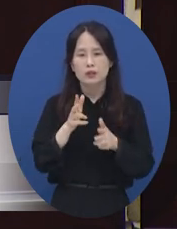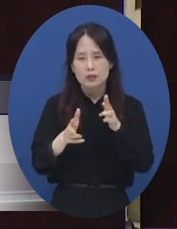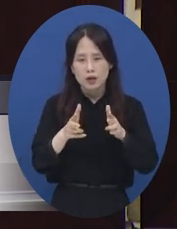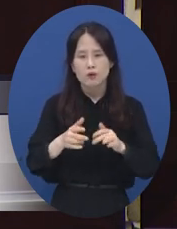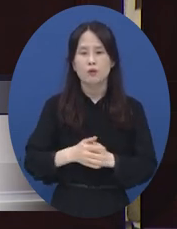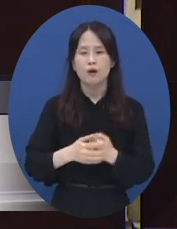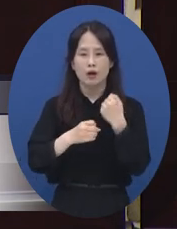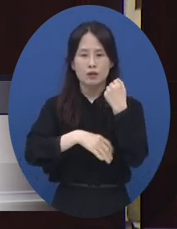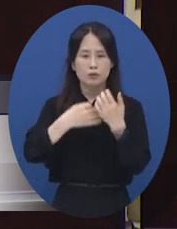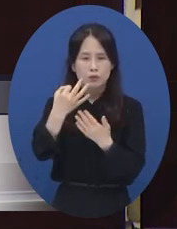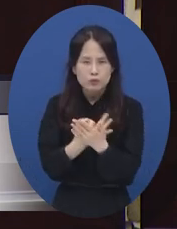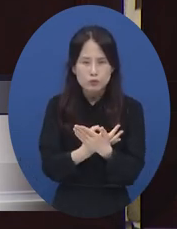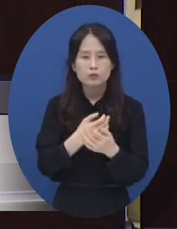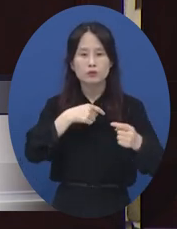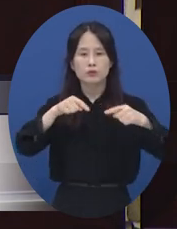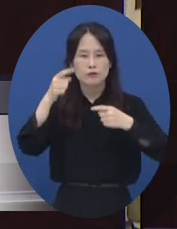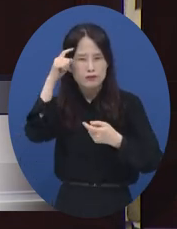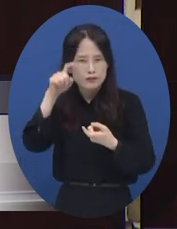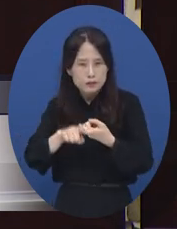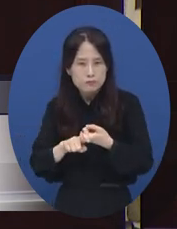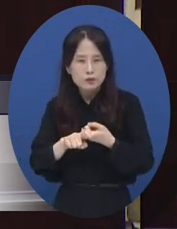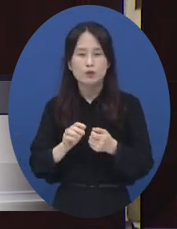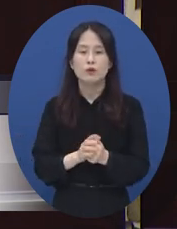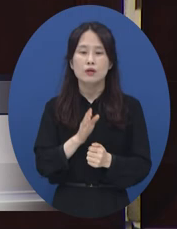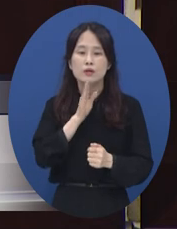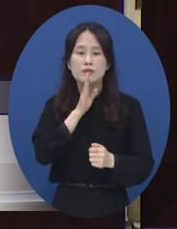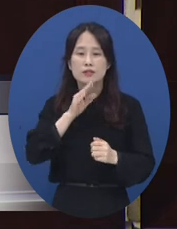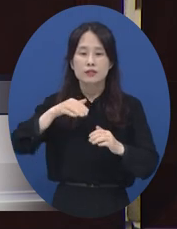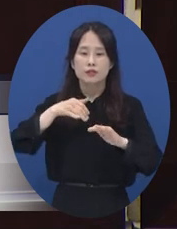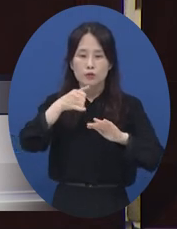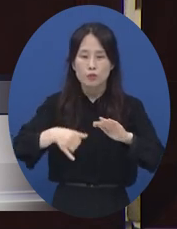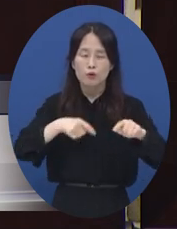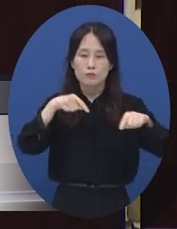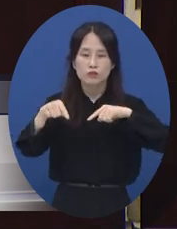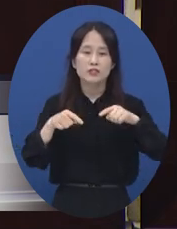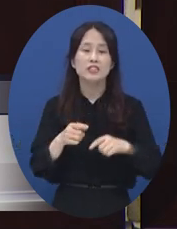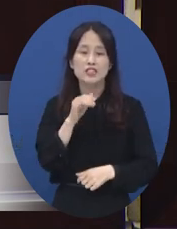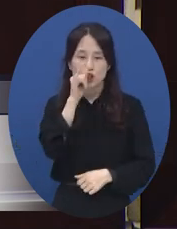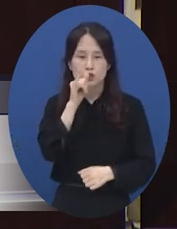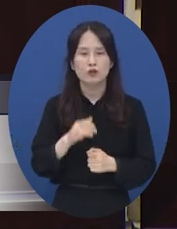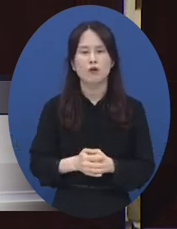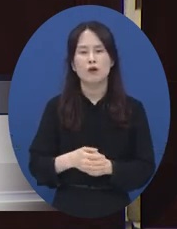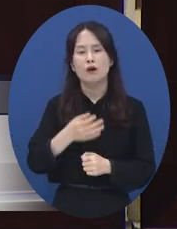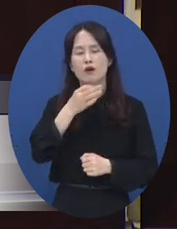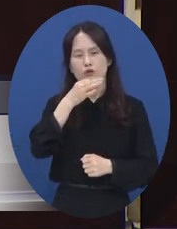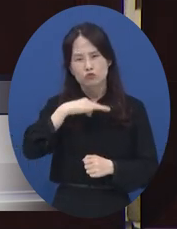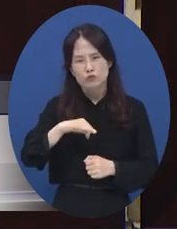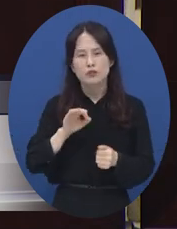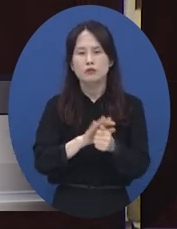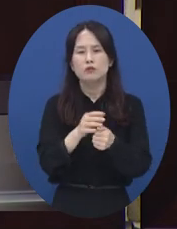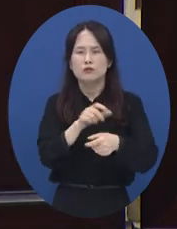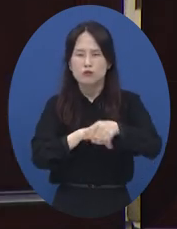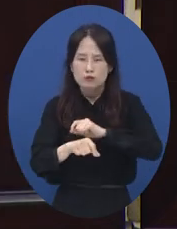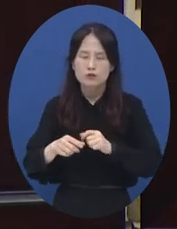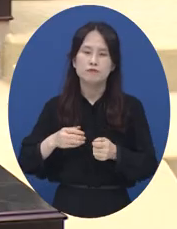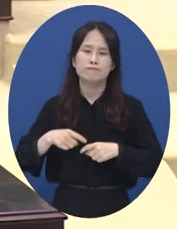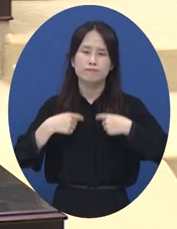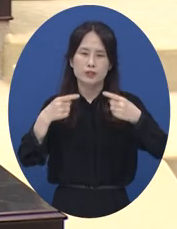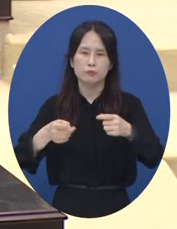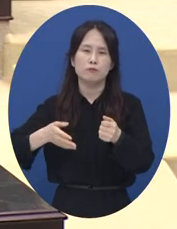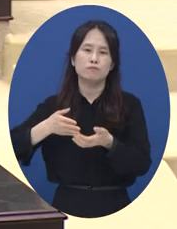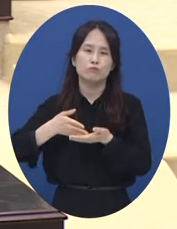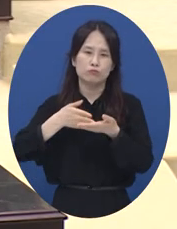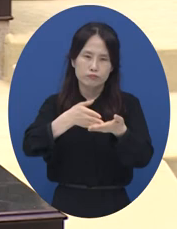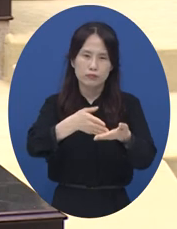정책적 관심을 쏟으며 친 농업 정책을 선도에 오셨습니다 경기도가 합리적인 지원에 적극 나서줄 것을 제안합니다